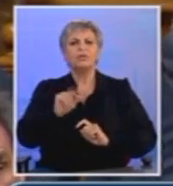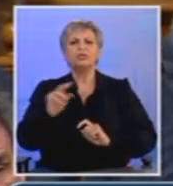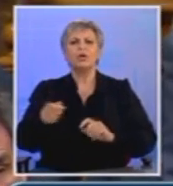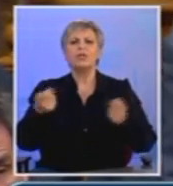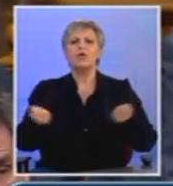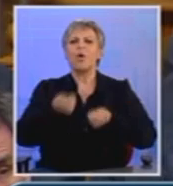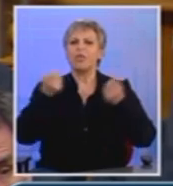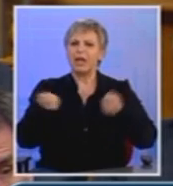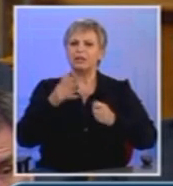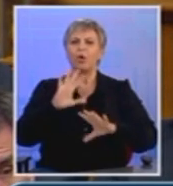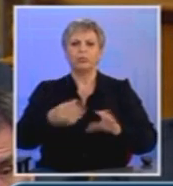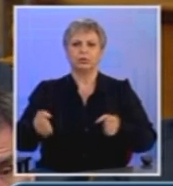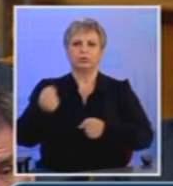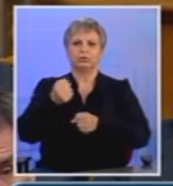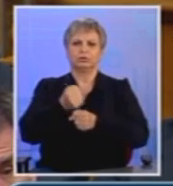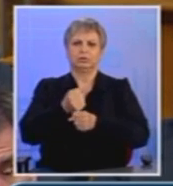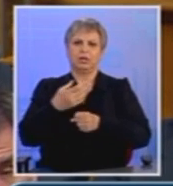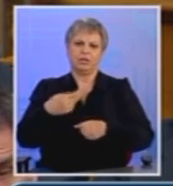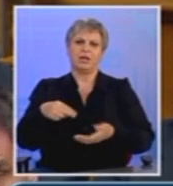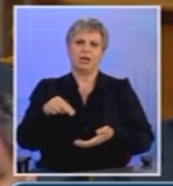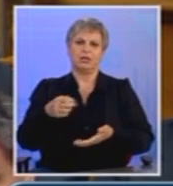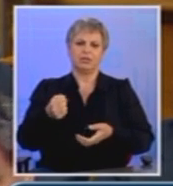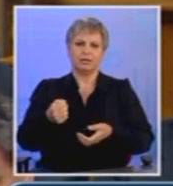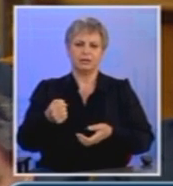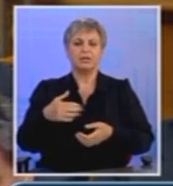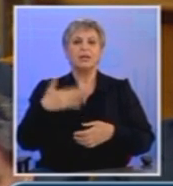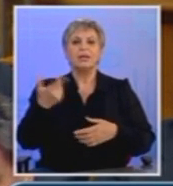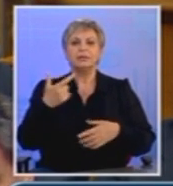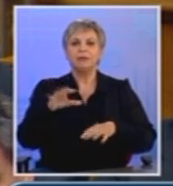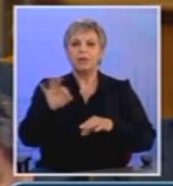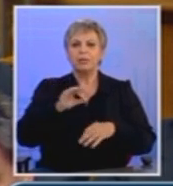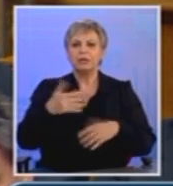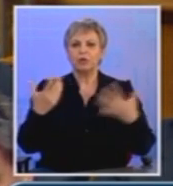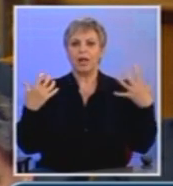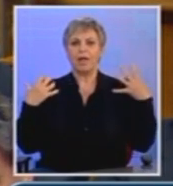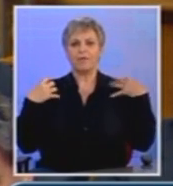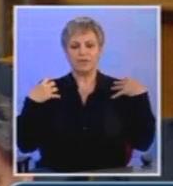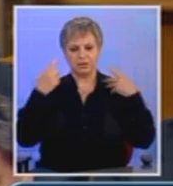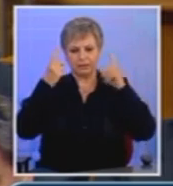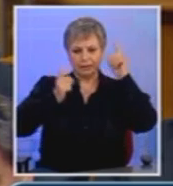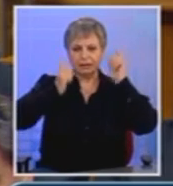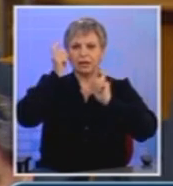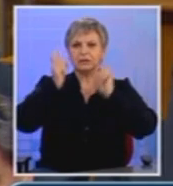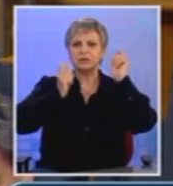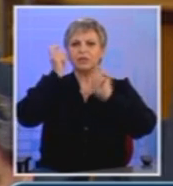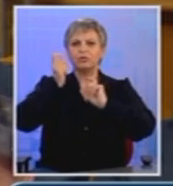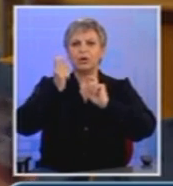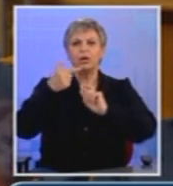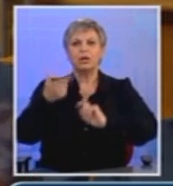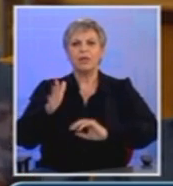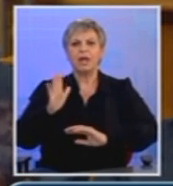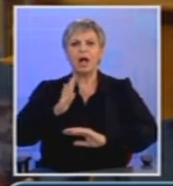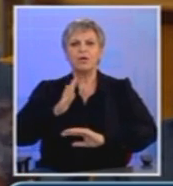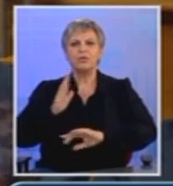του κοινοβουλίου η επιλογή της ευθύνης απέναντι στα λαϊκά στρώματα